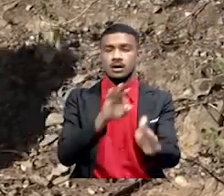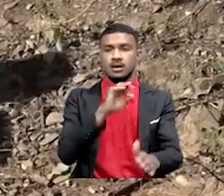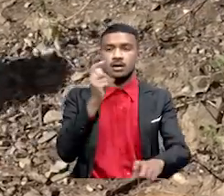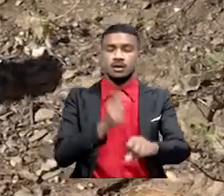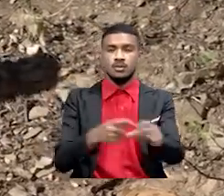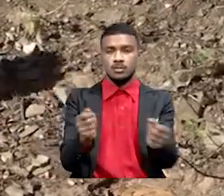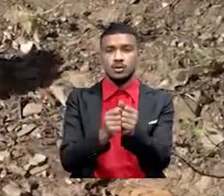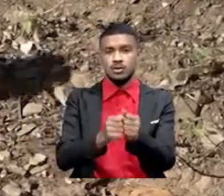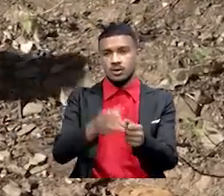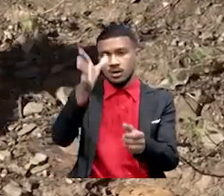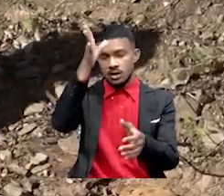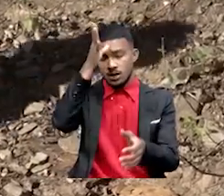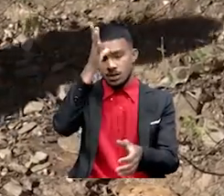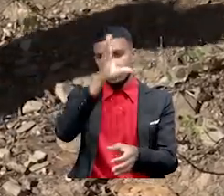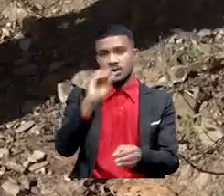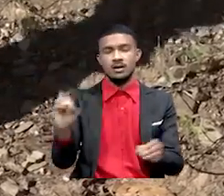aman la laish deit.